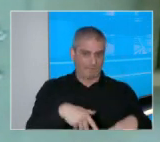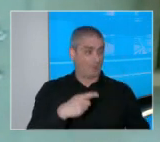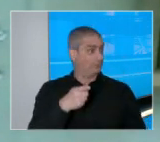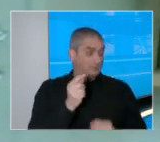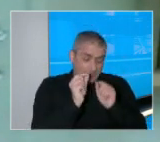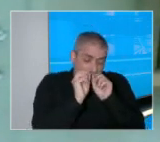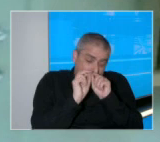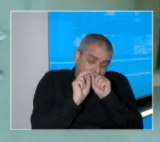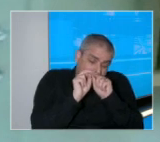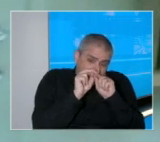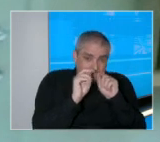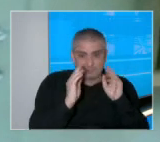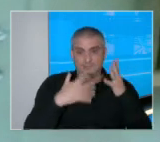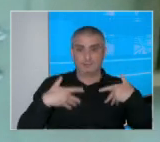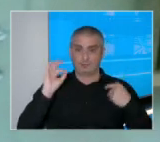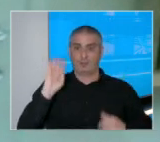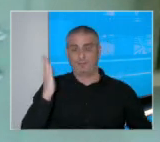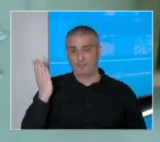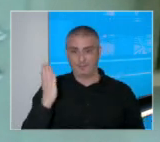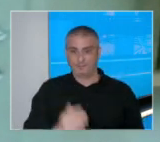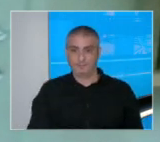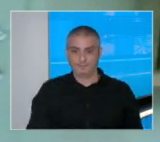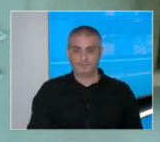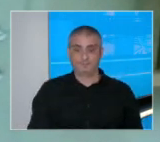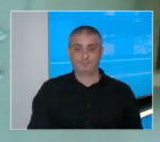שזה על הקסקס לשמחת נתניהו.